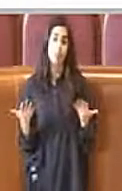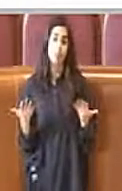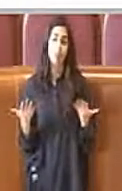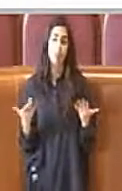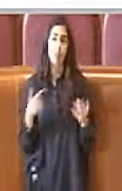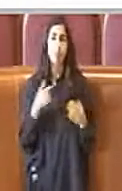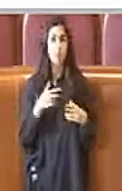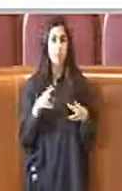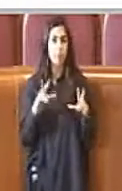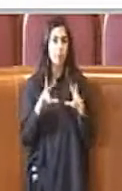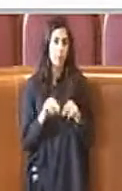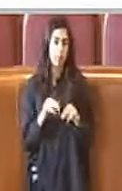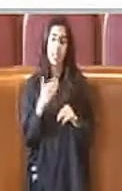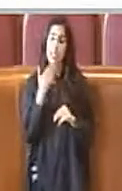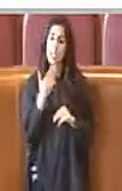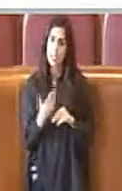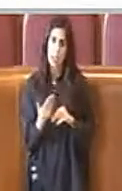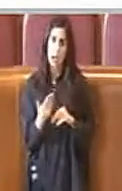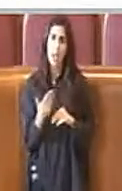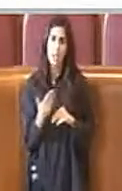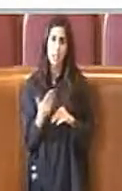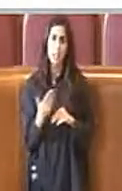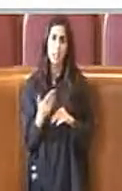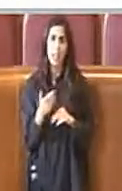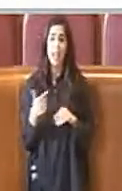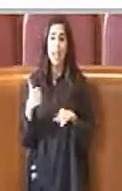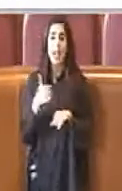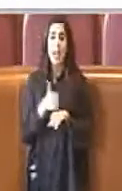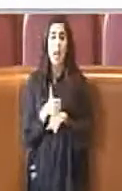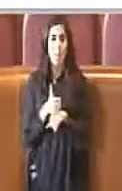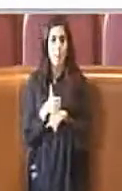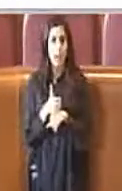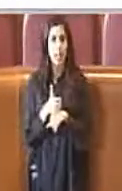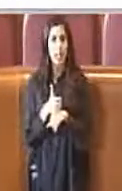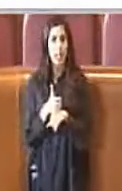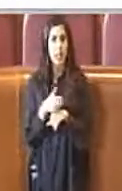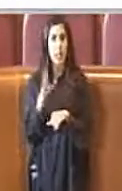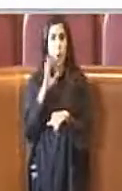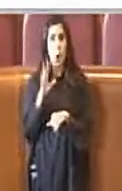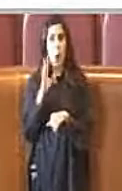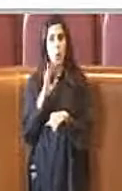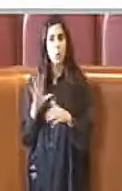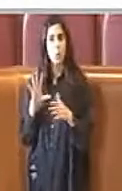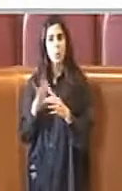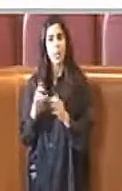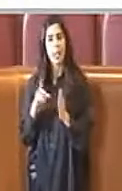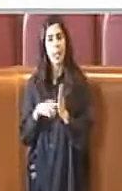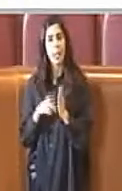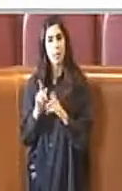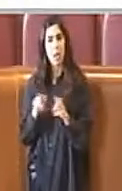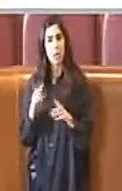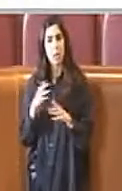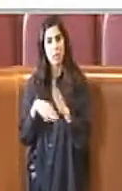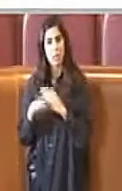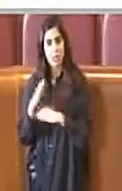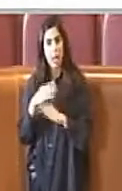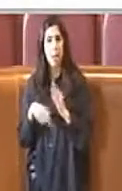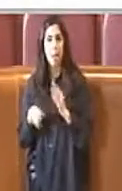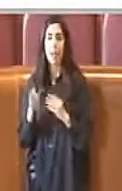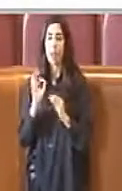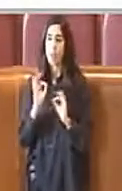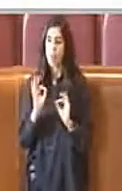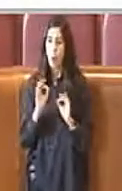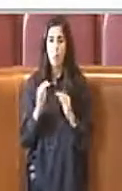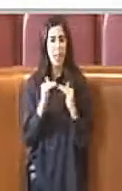ringrazio in particolare i rappresentanti delle consulte per i diritti delle persone con disabilità sia a livello cittadino che municipale sono state loro